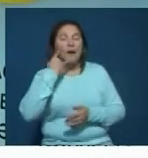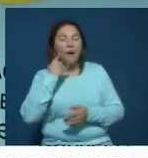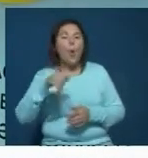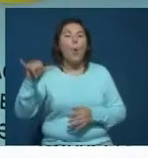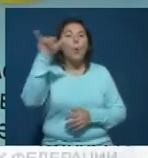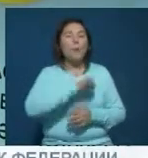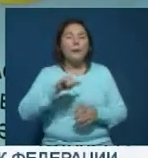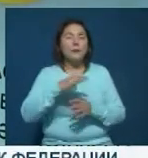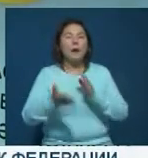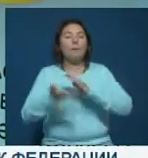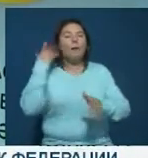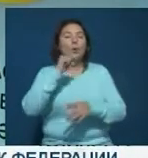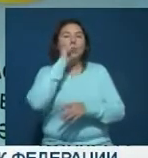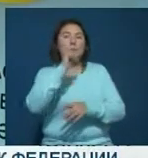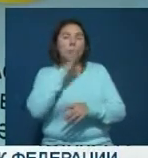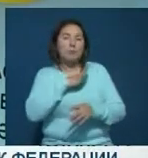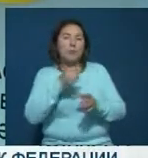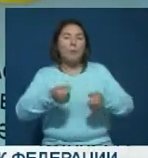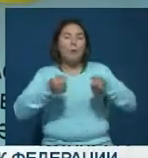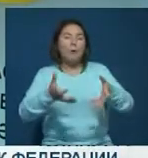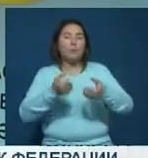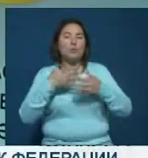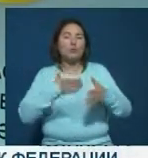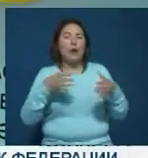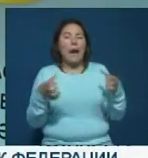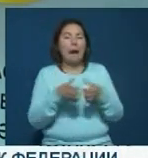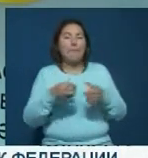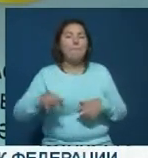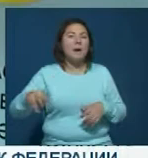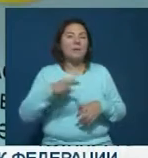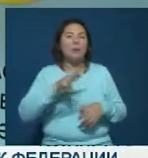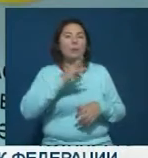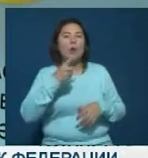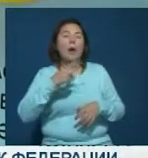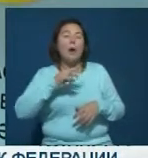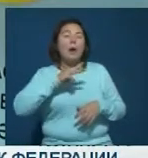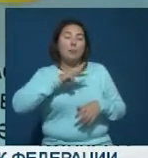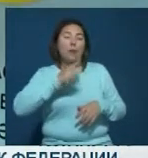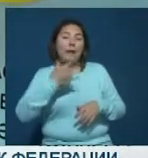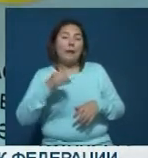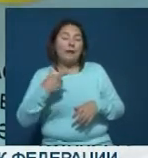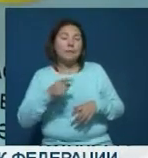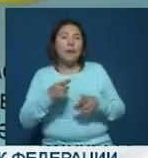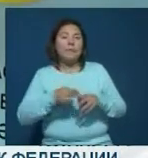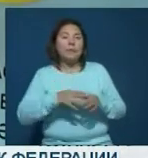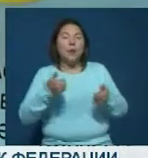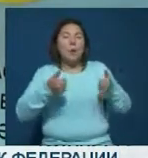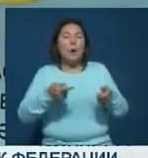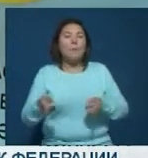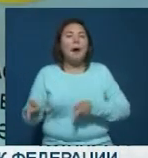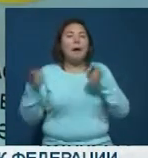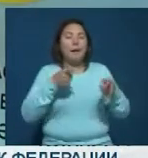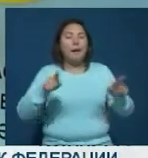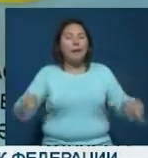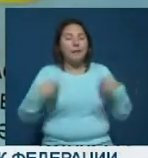турнир проходил в городе Кустанай. Там кубок взяла наша команда «Мангистау-Мунайгаз». Кубок переходящий в этом году мы организаторы. В